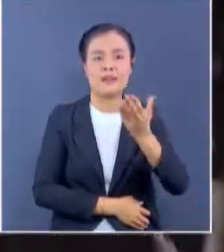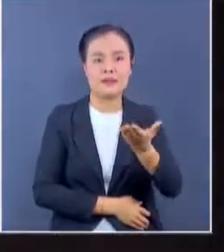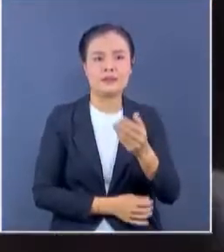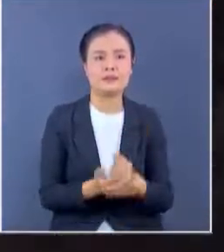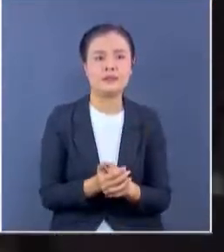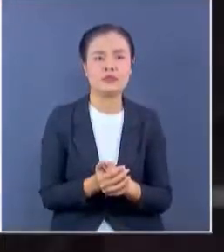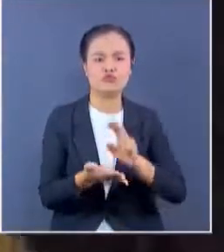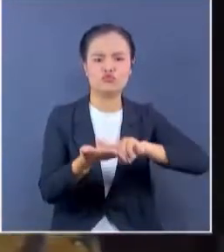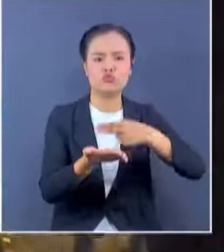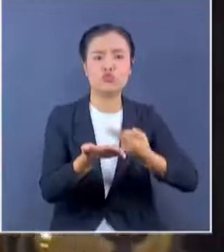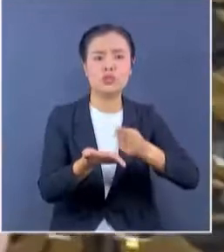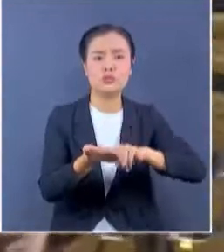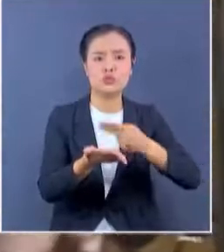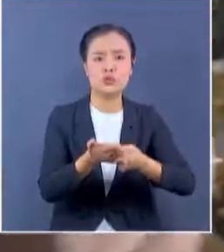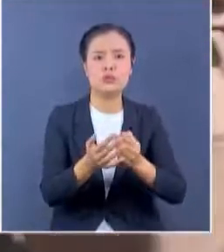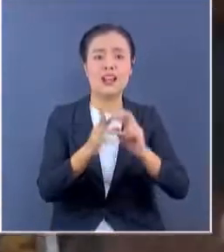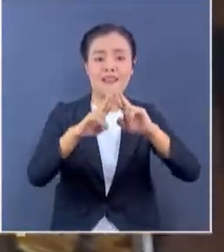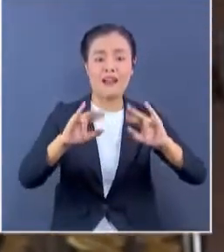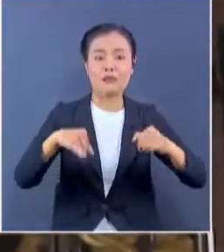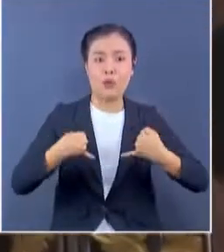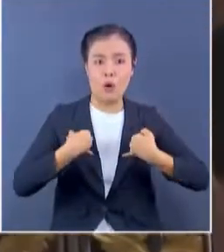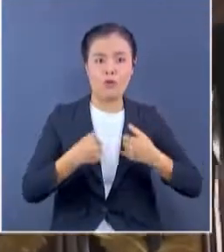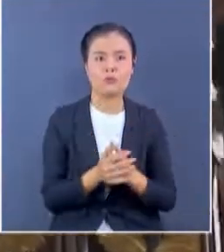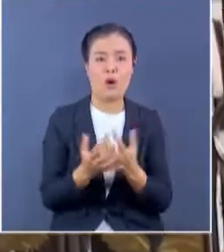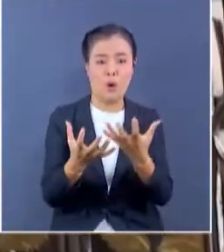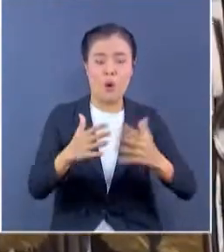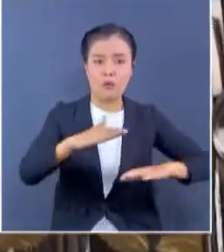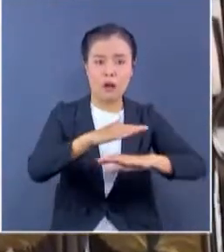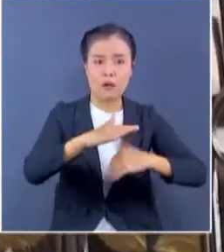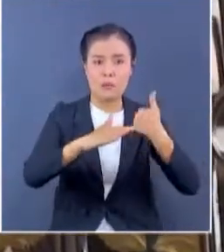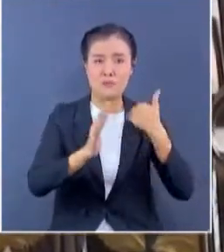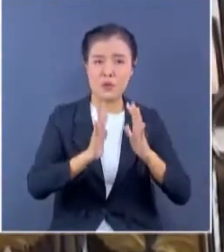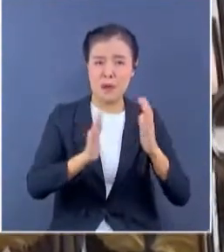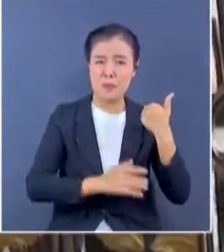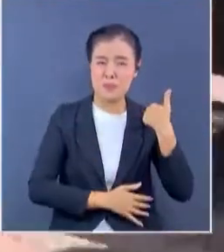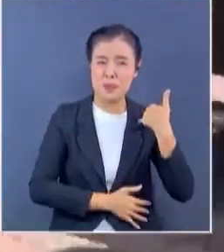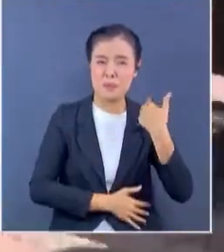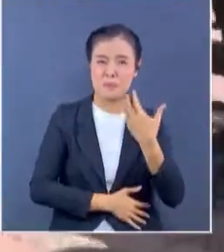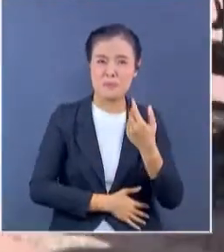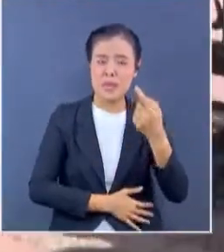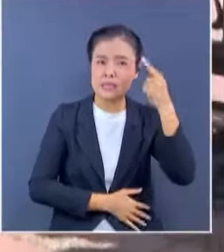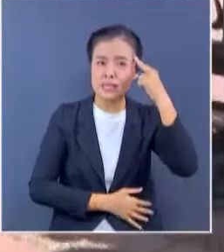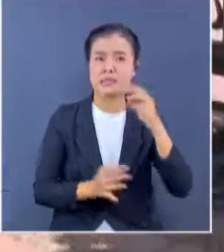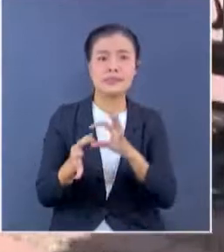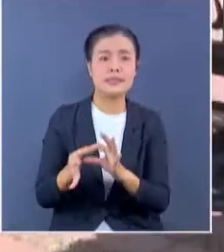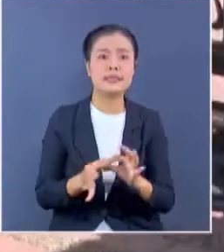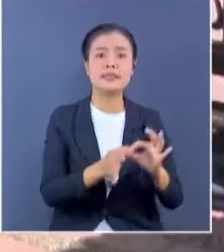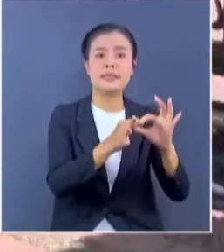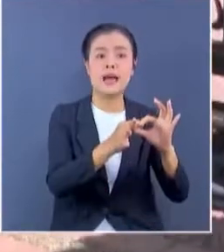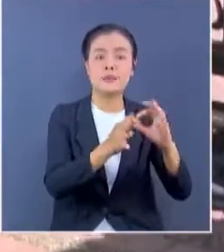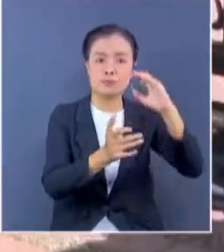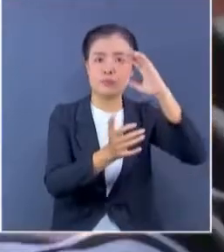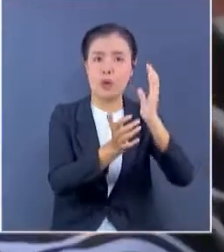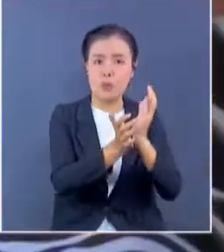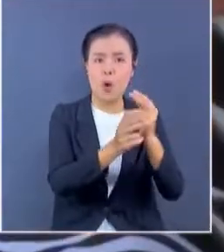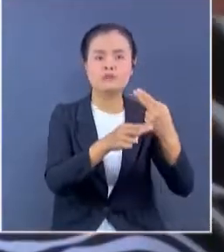โอ้โหของกลางเยอะเลยนะครับและที่สำคัญครับมันมีบางสิ่งบางอย่างที่ไปเชื่อมโยงกับตำรวจ